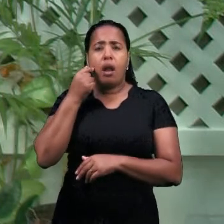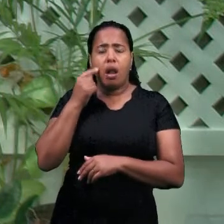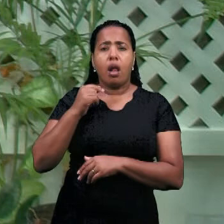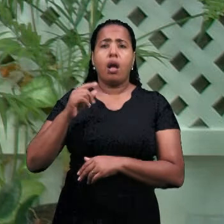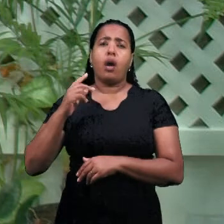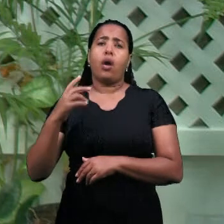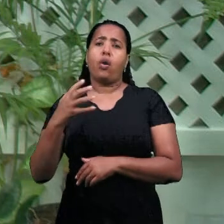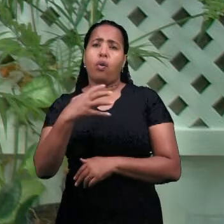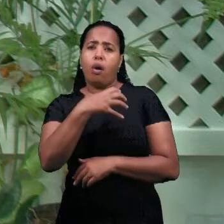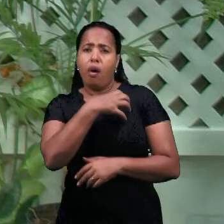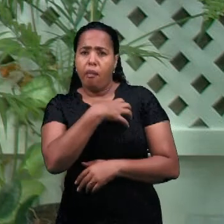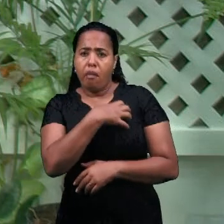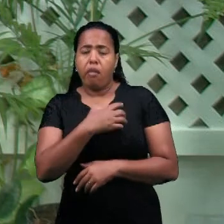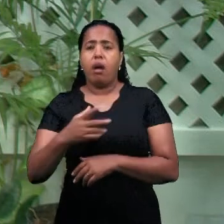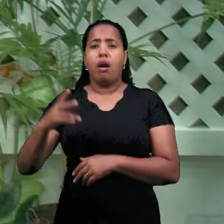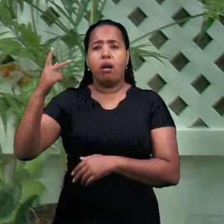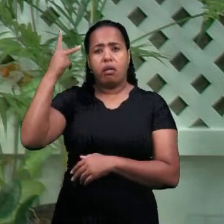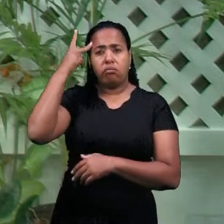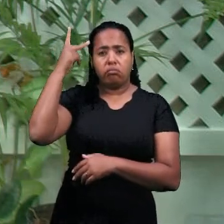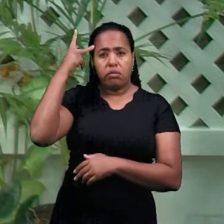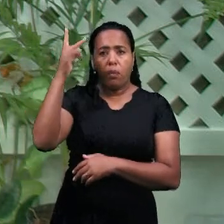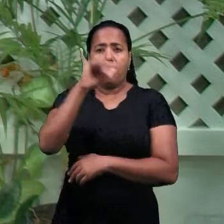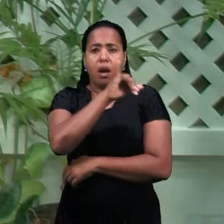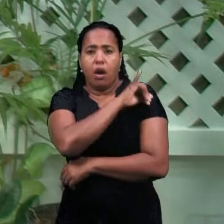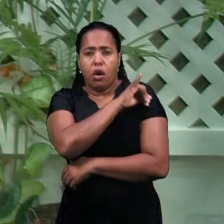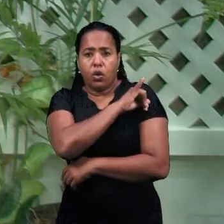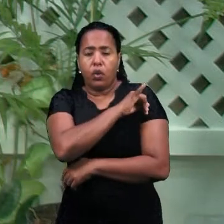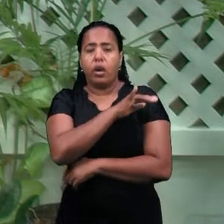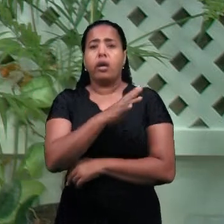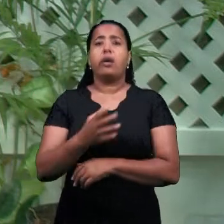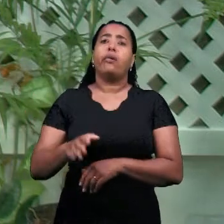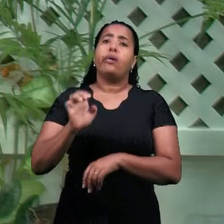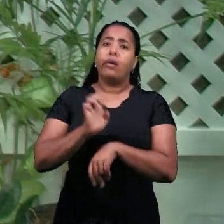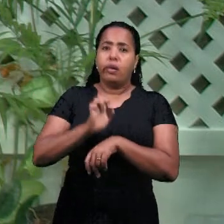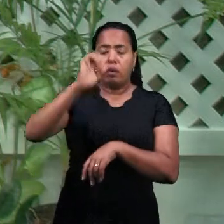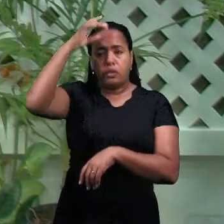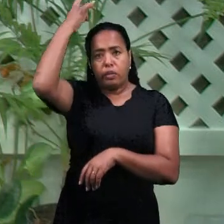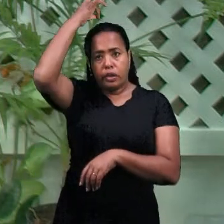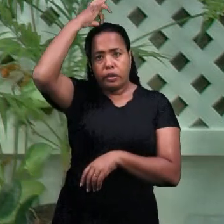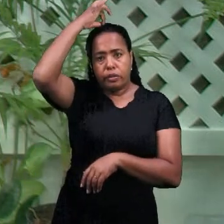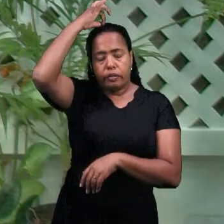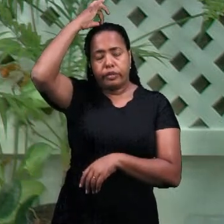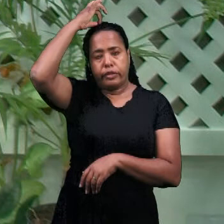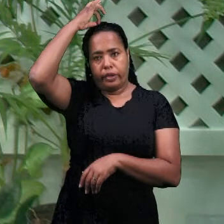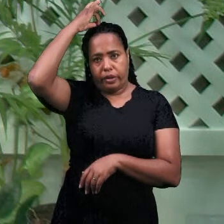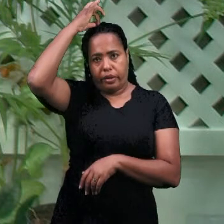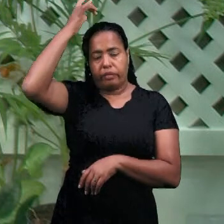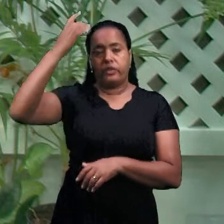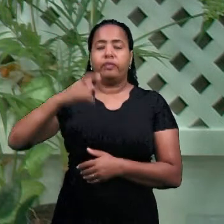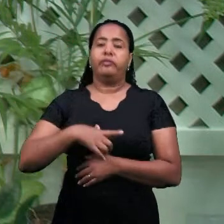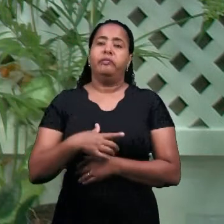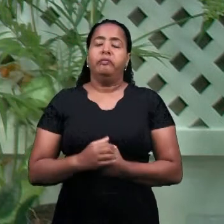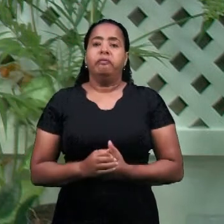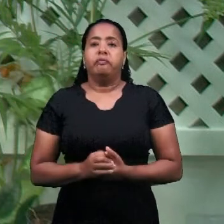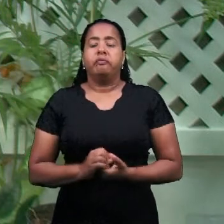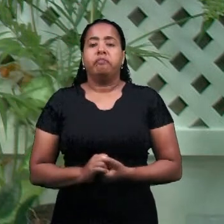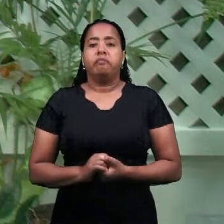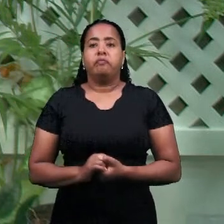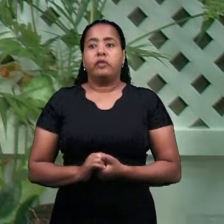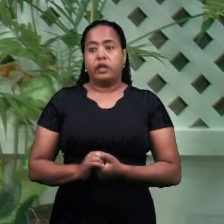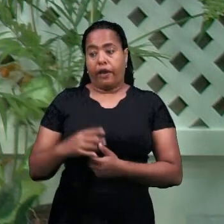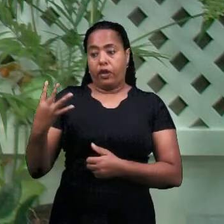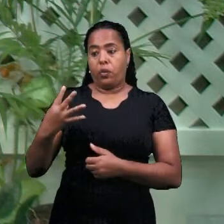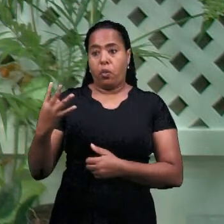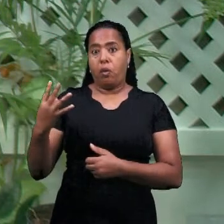Alagoas, Paraíba, São Paulo, Rio de Janeiro, Minas Gerais, Espírito Santo, en passant de bas vers le haut.